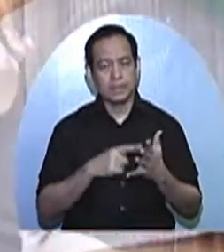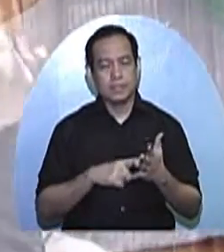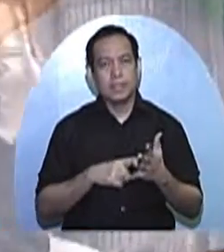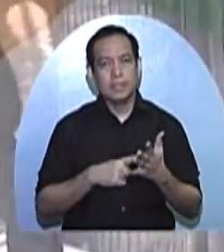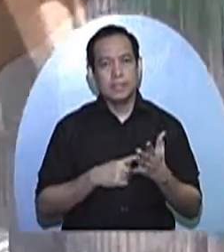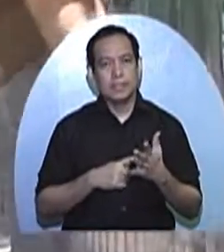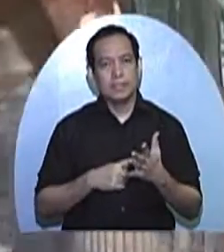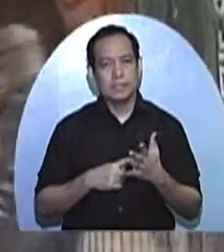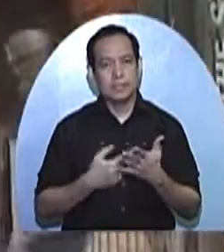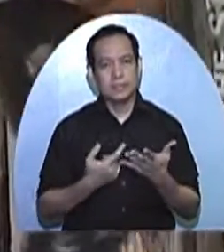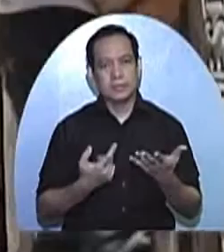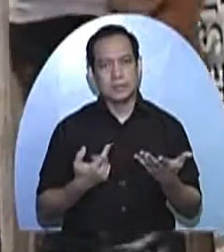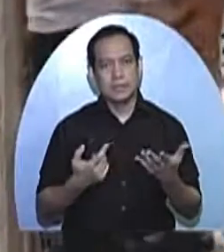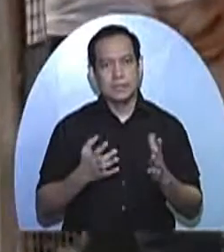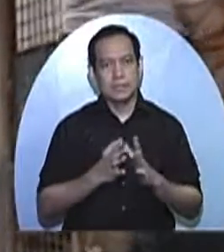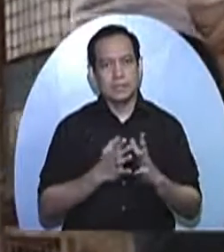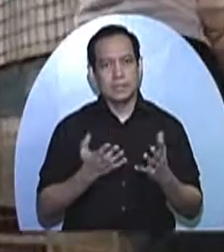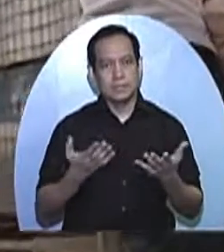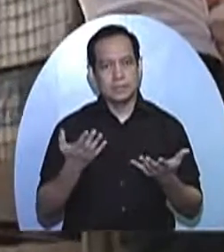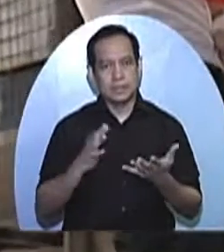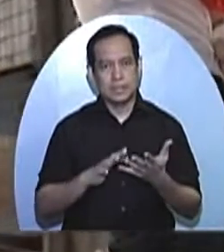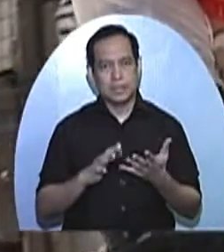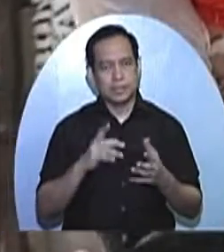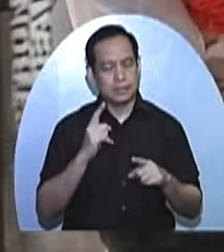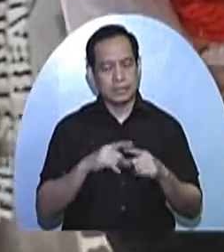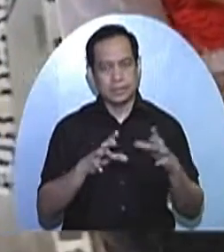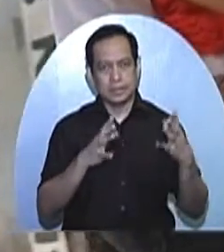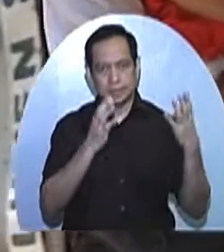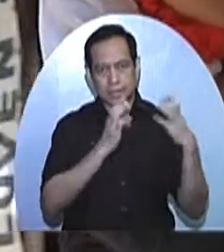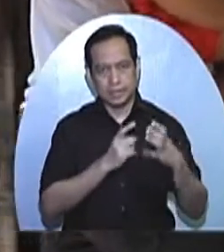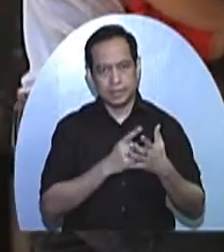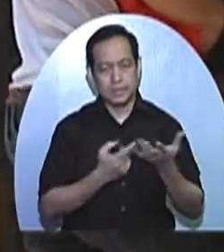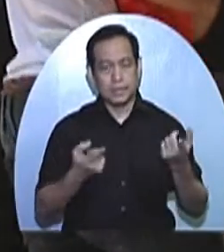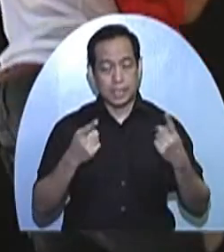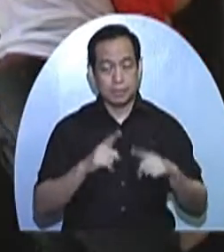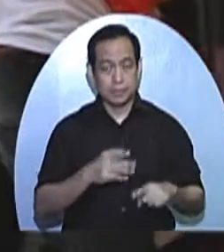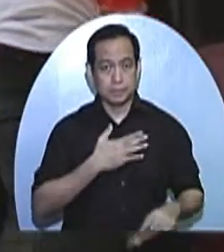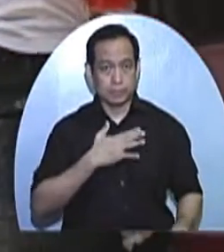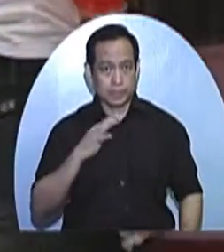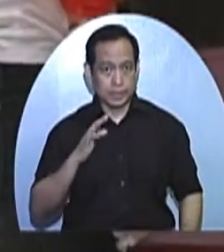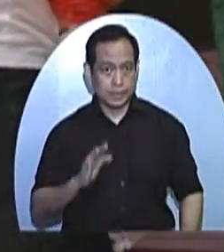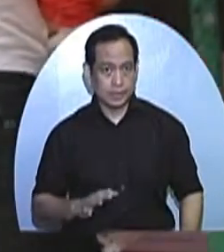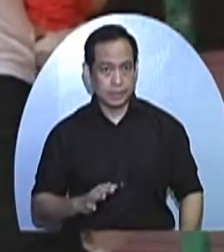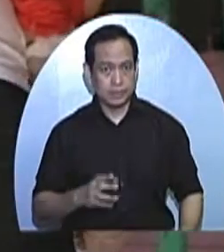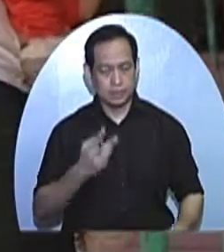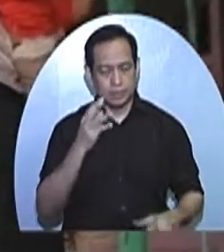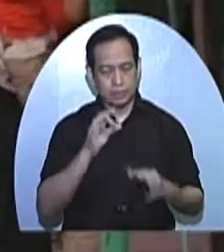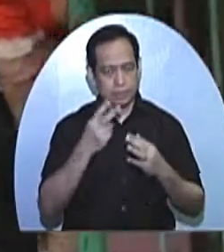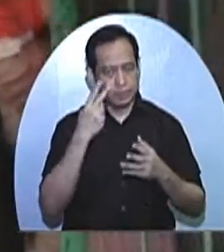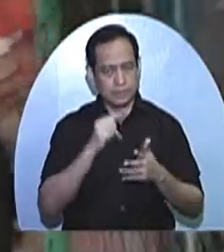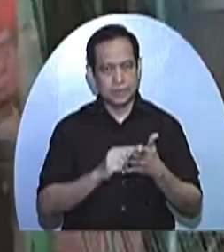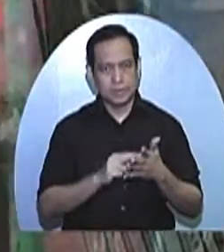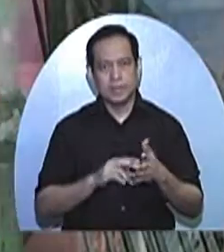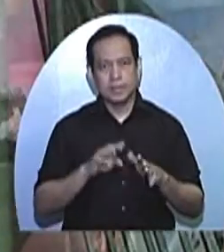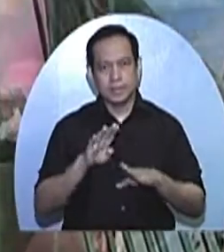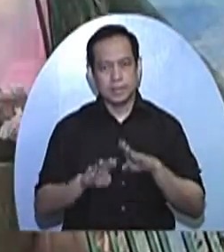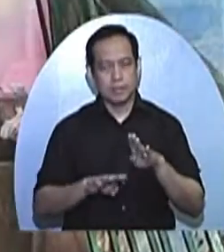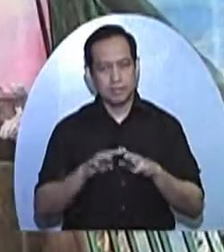na nangyari sa kanya. Kasi kung titingnan mo siya, hindi na siya makalakad. Isog-isog na lang nung paa niya.